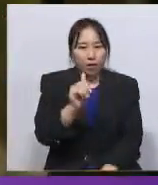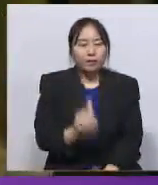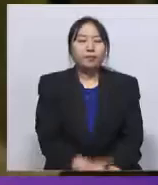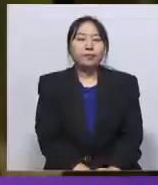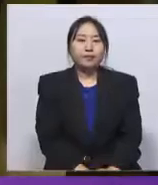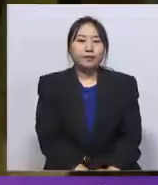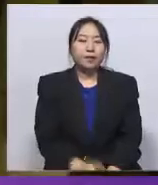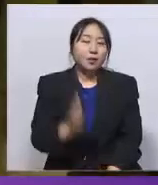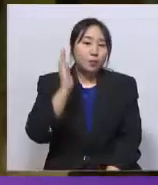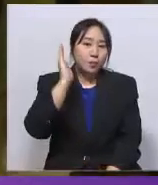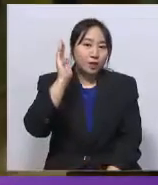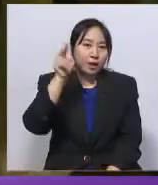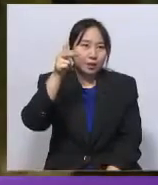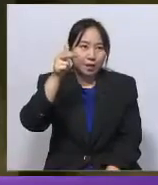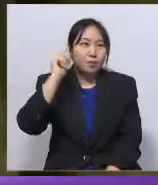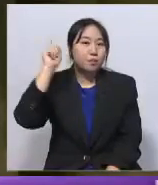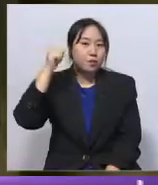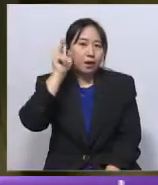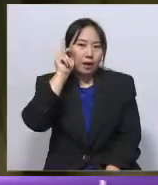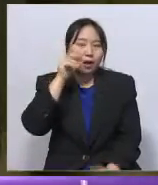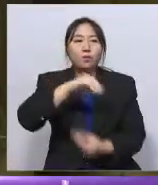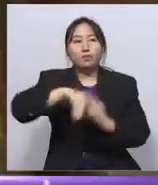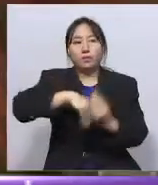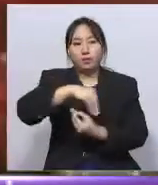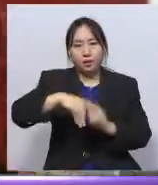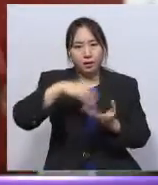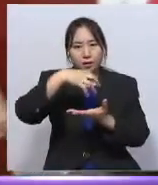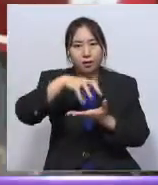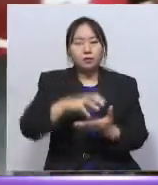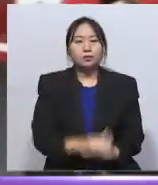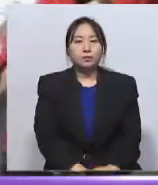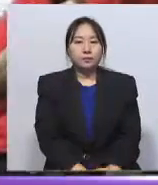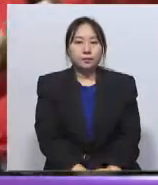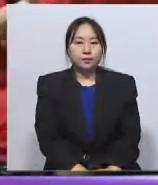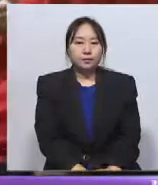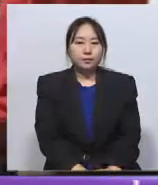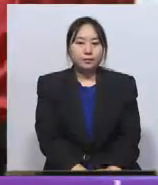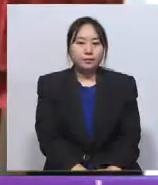ติพันธ์นุชชาวนาจินตนาทิพยรัตน์กุลทีมข่าวเศรษฐกิจรายงาน